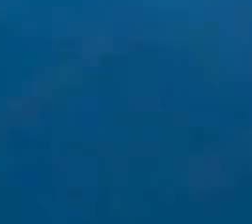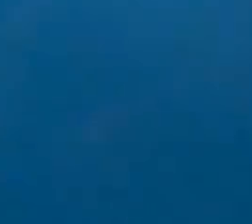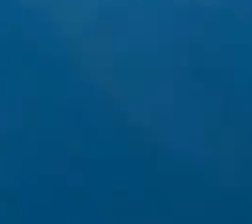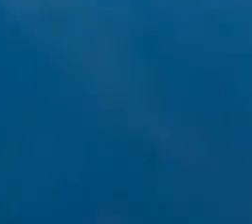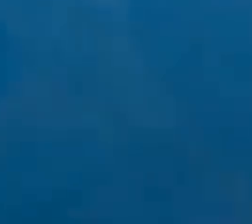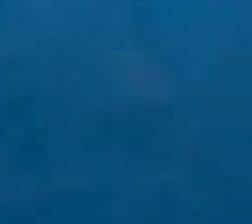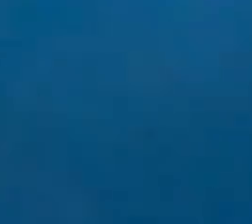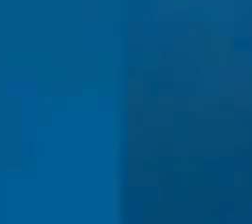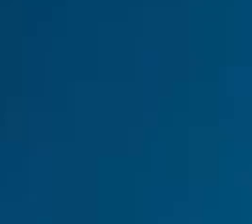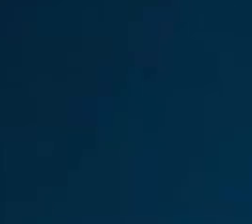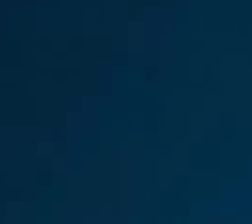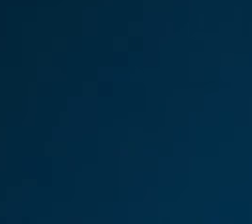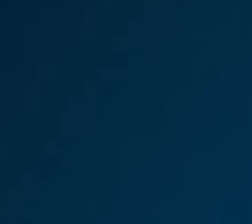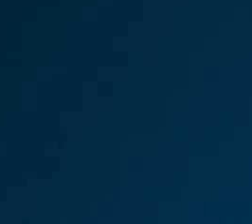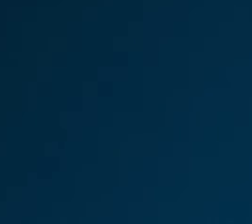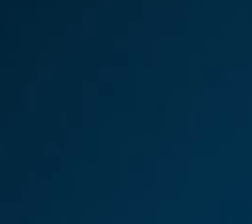הרבה ילדים.